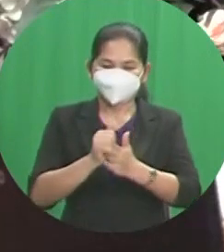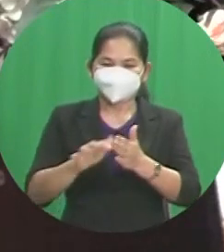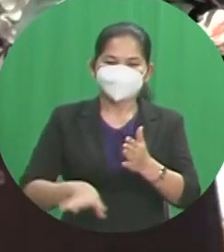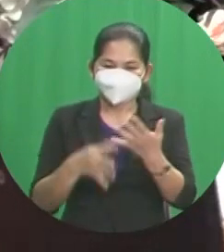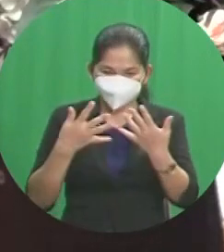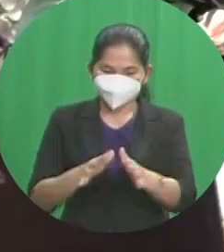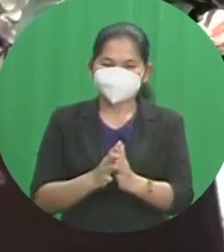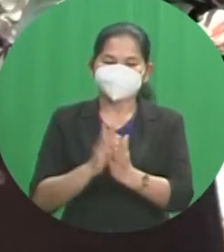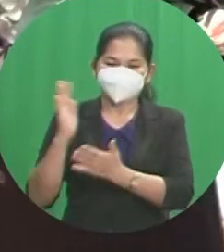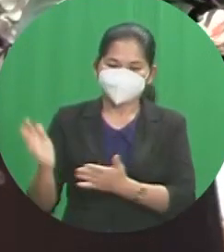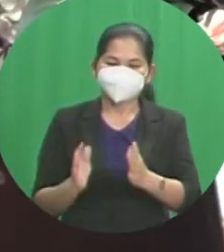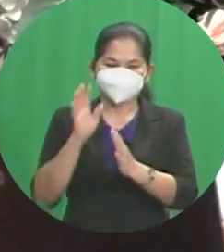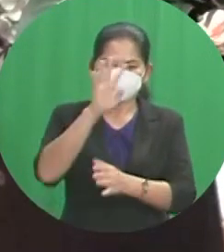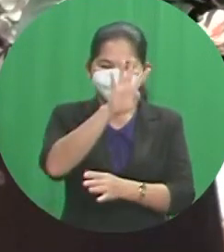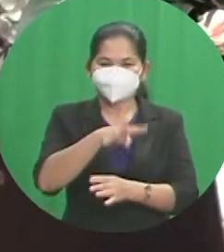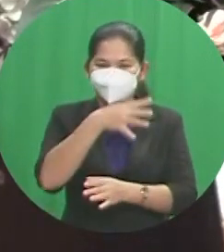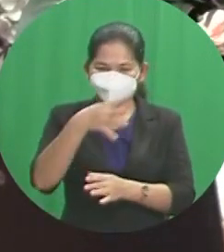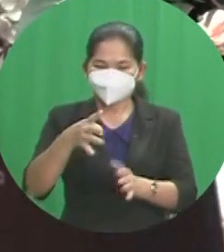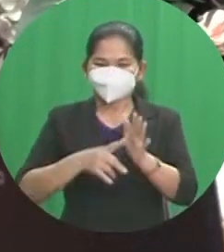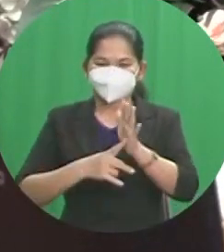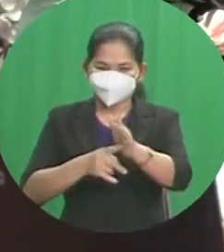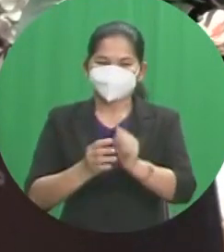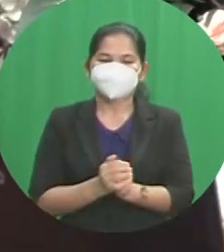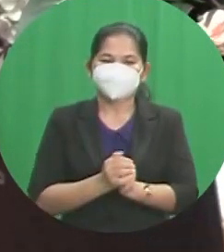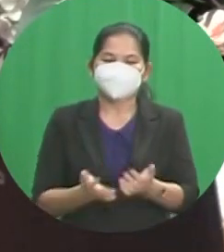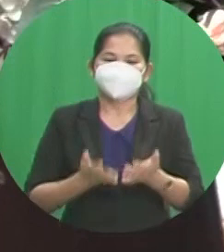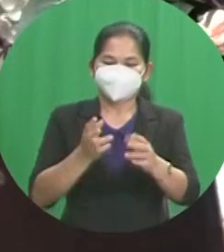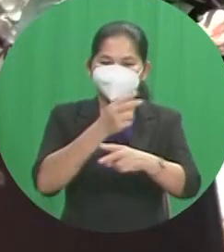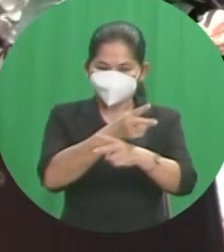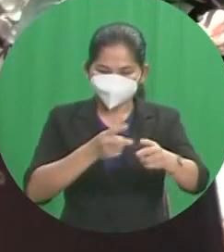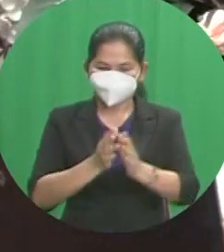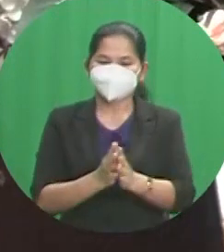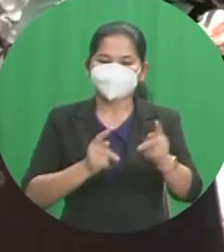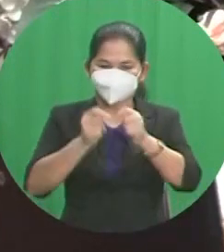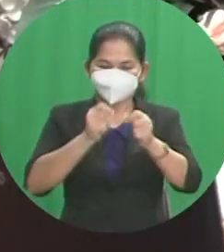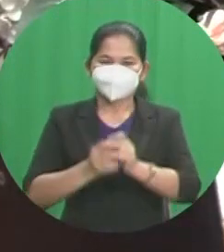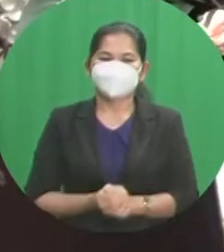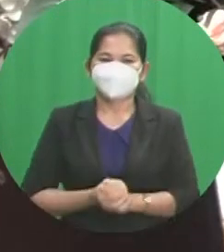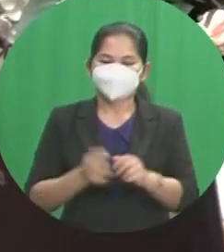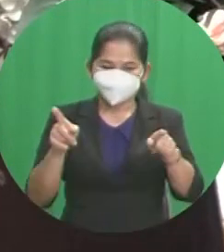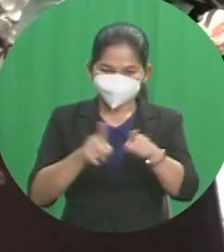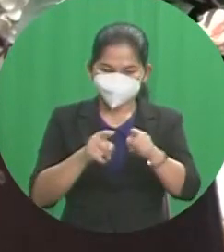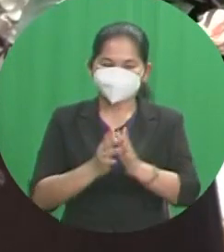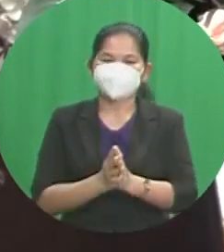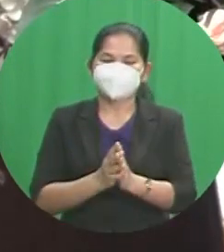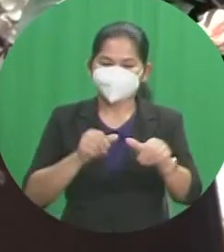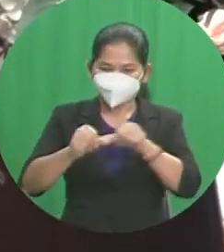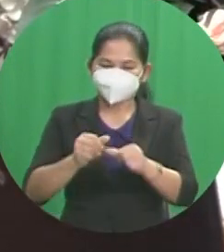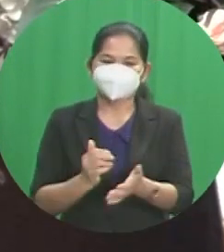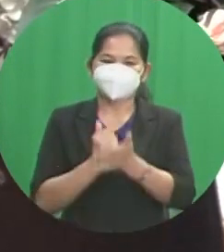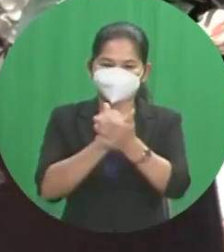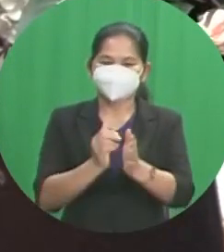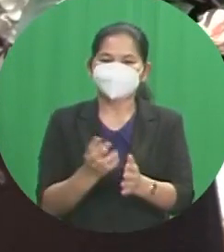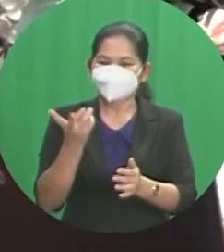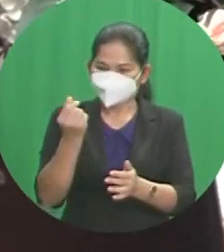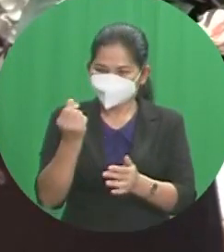បាលក្នុងការអនុវត្តផែនទីបង្ហាញផ្លូវនេះតាមរយៈការផ្តល់ហិរញ្ញវត្ថុនិងបច្ចេកទេសជាមួយនោះសូមបន្តគាំទ្រផ្នែកថ